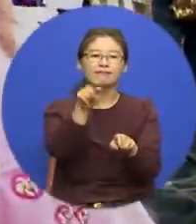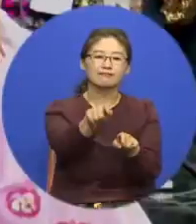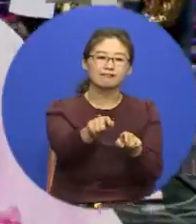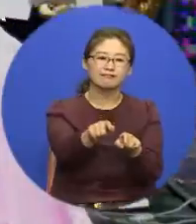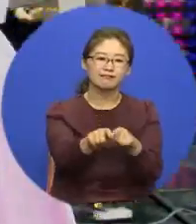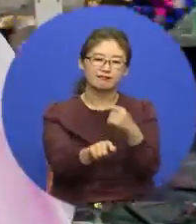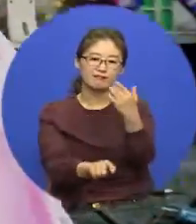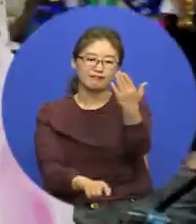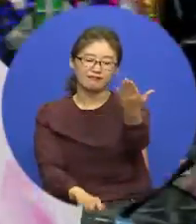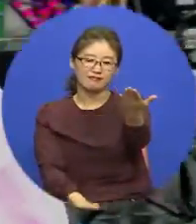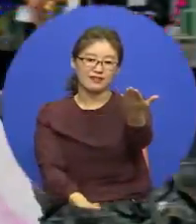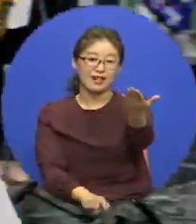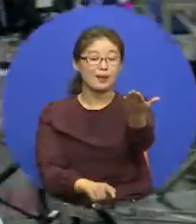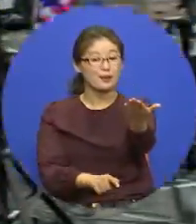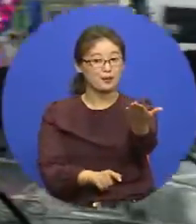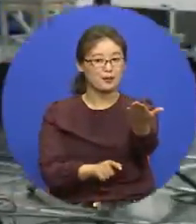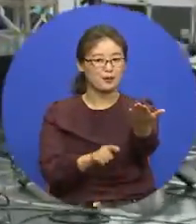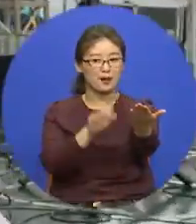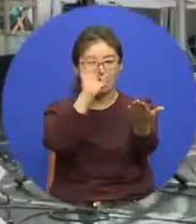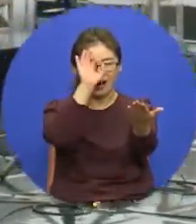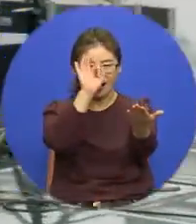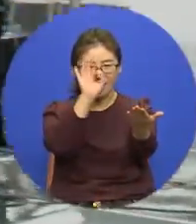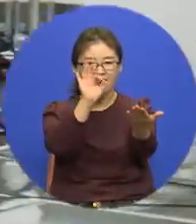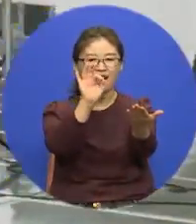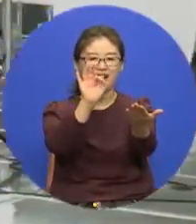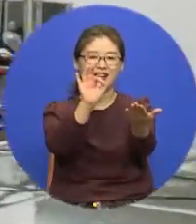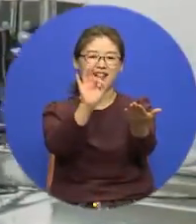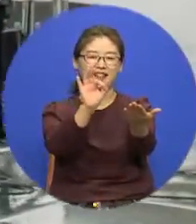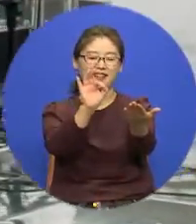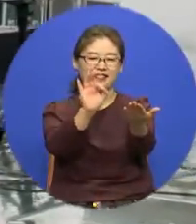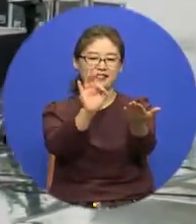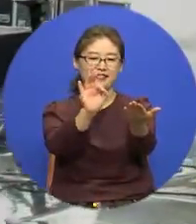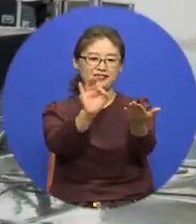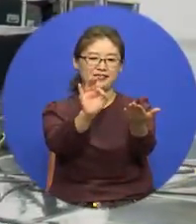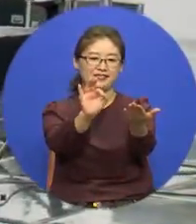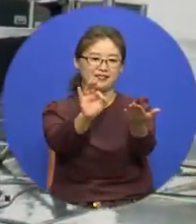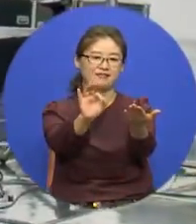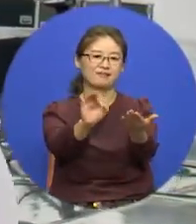걸어가면 저기 당신 보여요